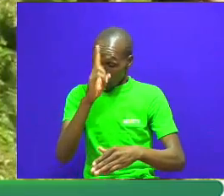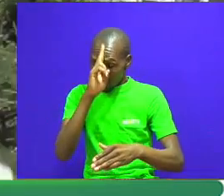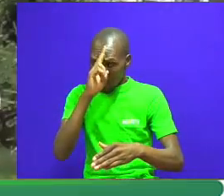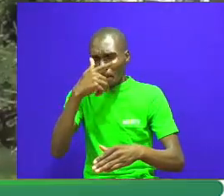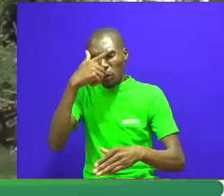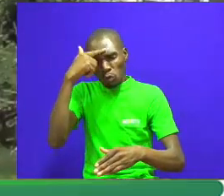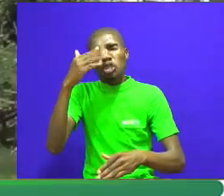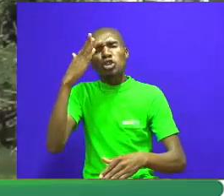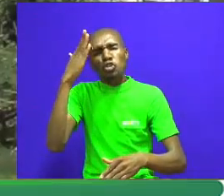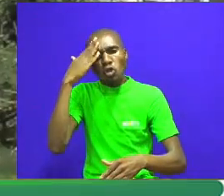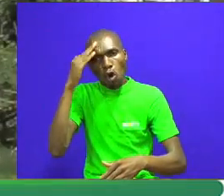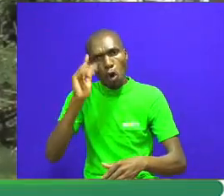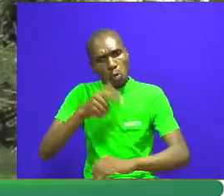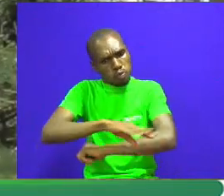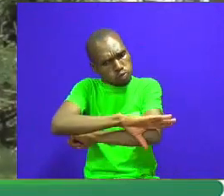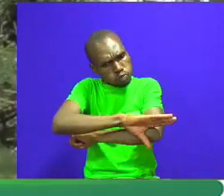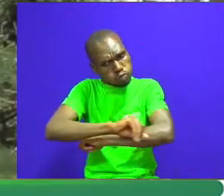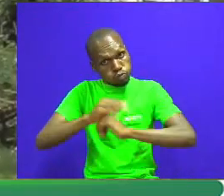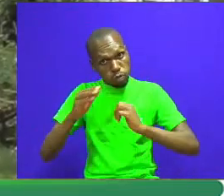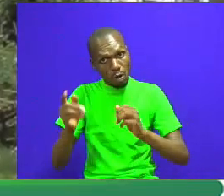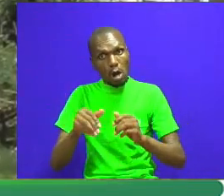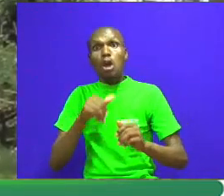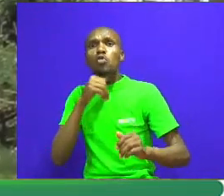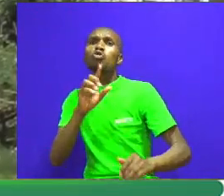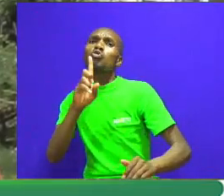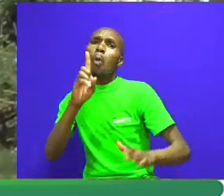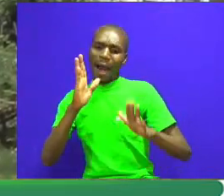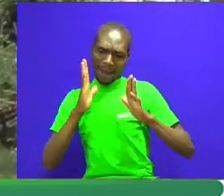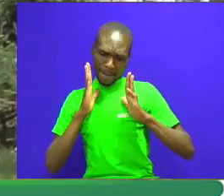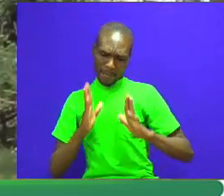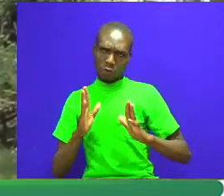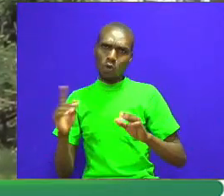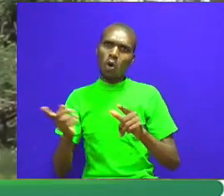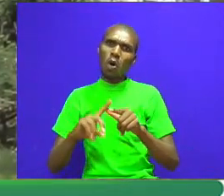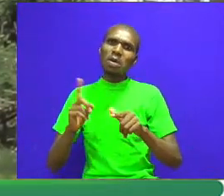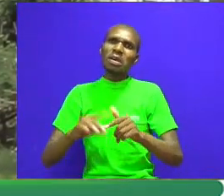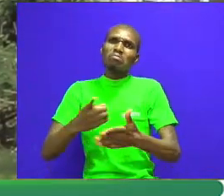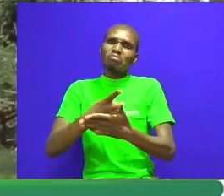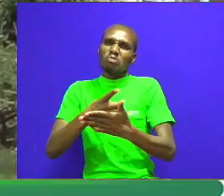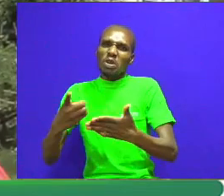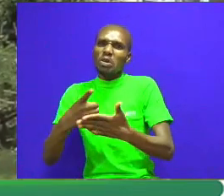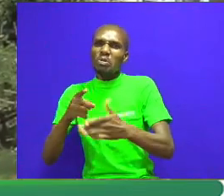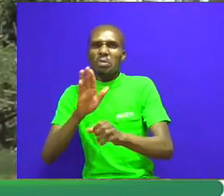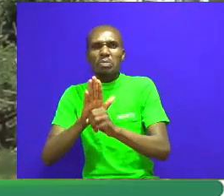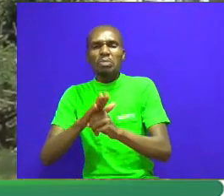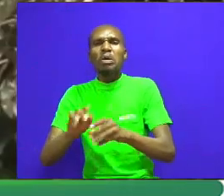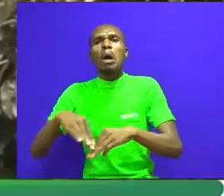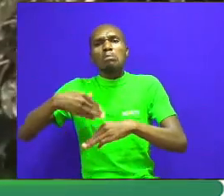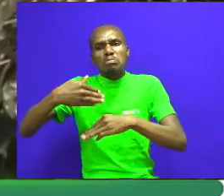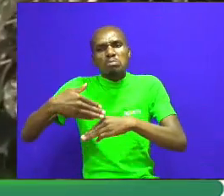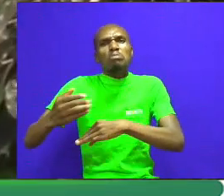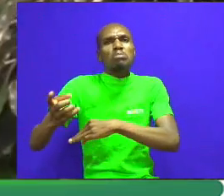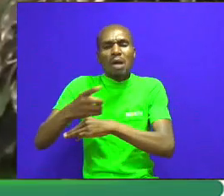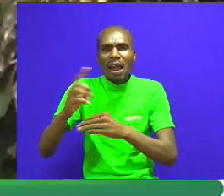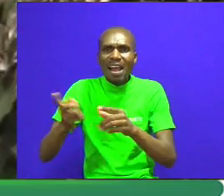buo. Na si mtu mmoja ameibiwa, hiyo ni kitu ya weekly, kila siku